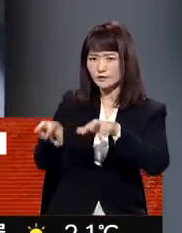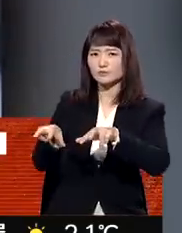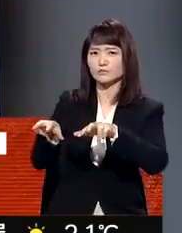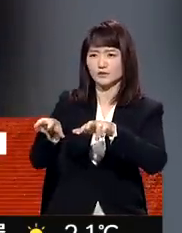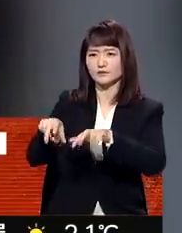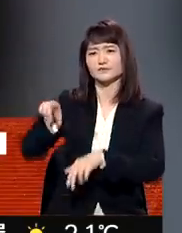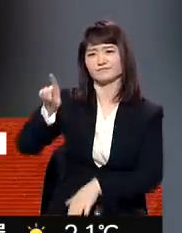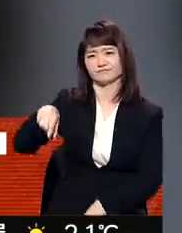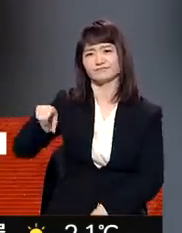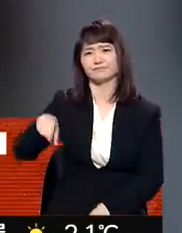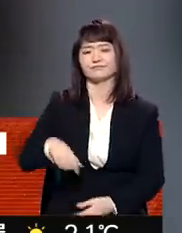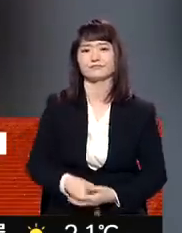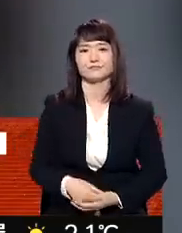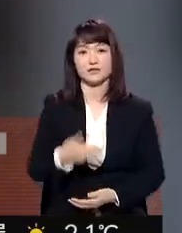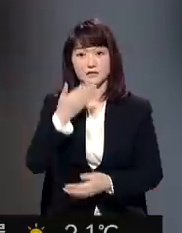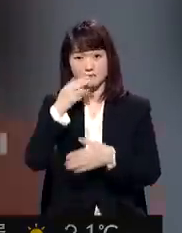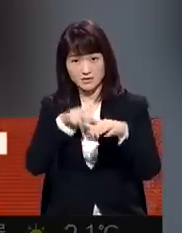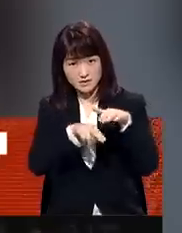합니다